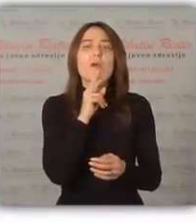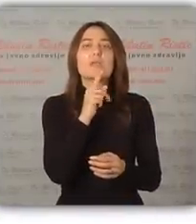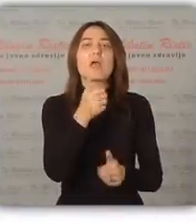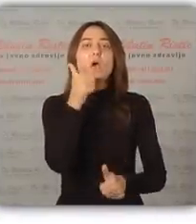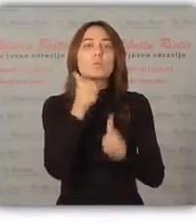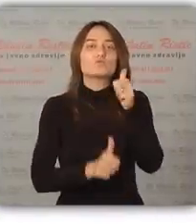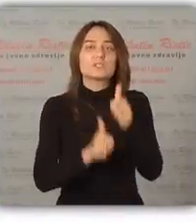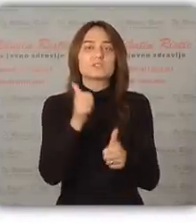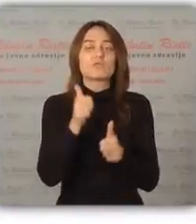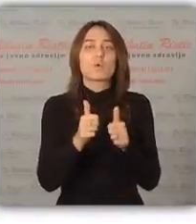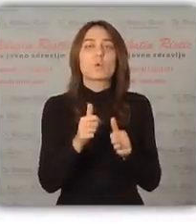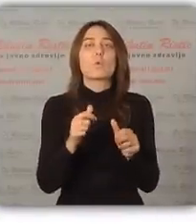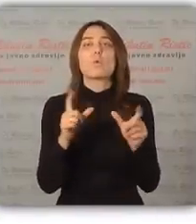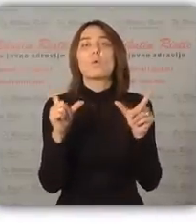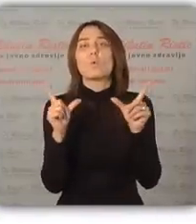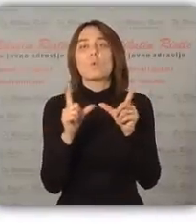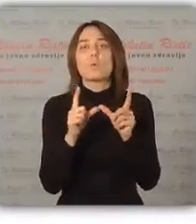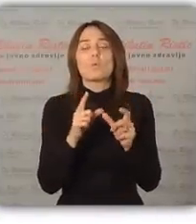koja učestvuje u